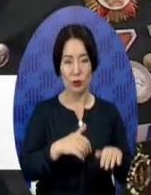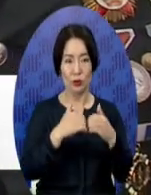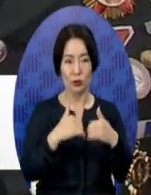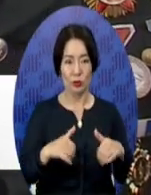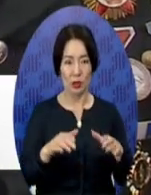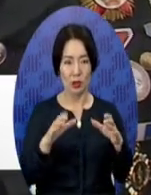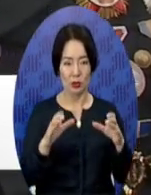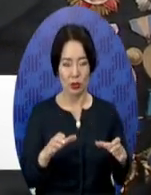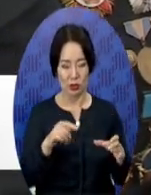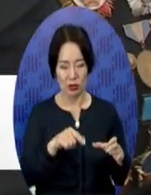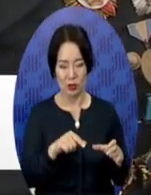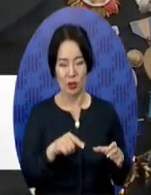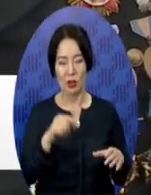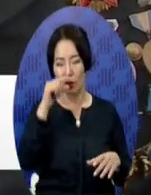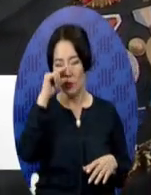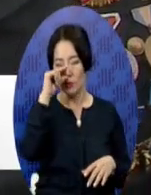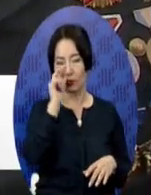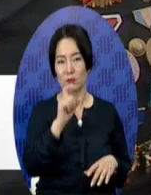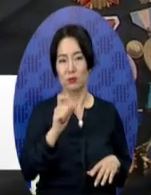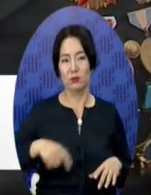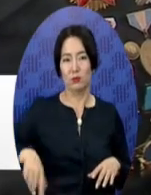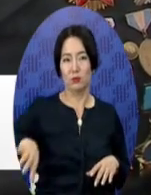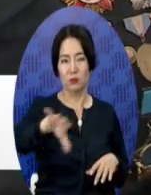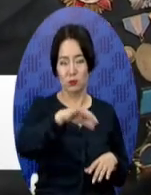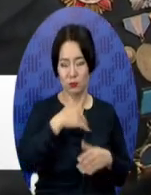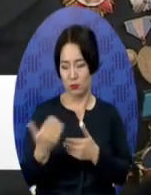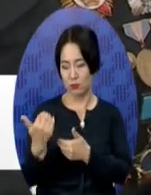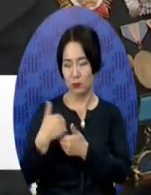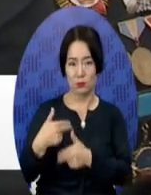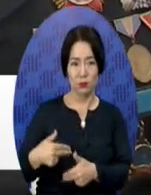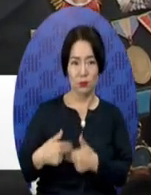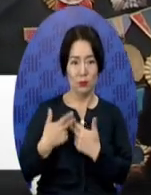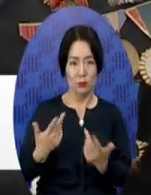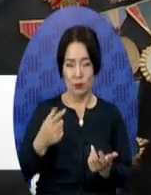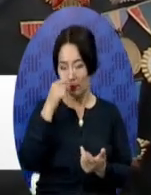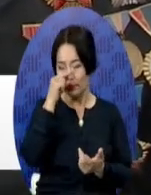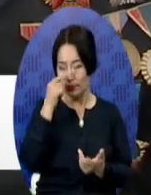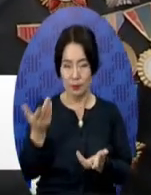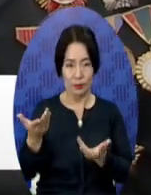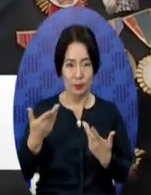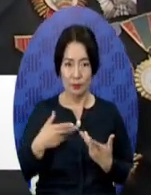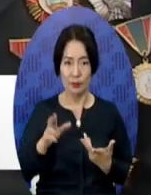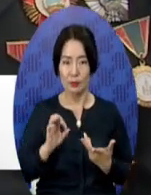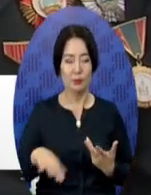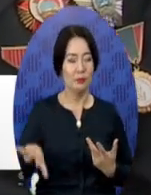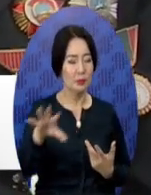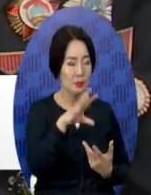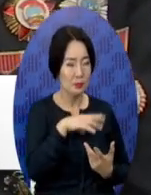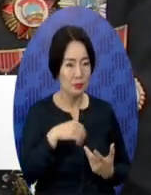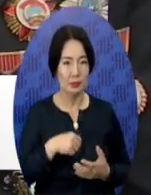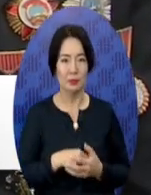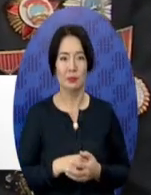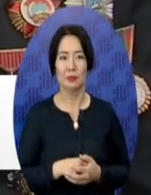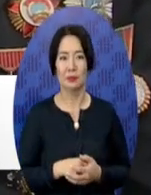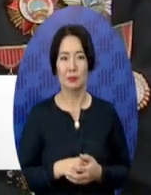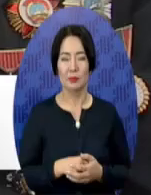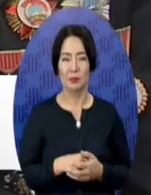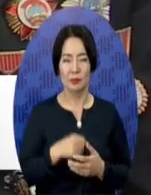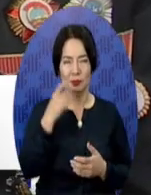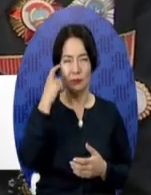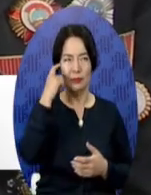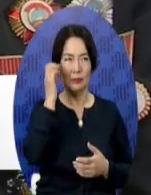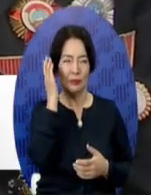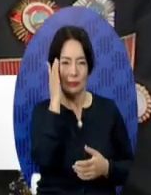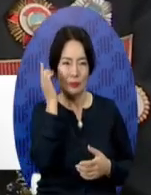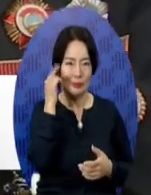тогтнолыг Оросын ард түмний оролцоогүйгээр эдний төлөөлөлгүйгээр бол бид ерөөсөө одоо санах